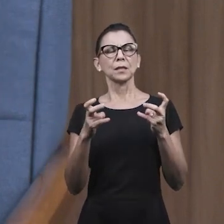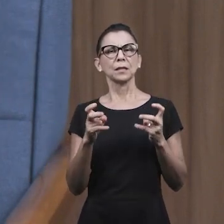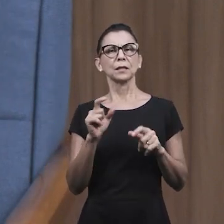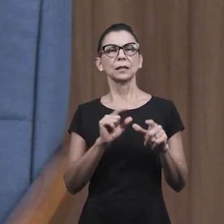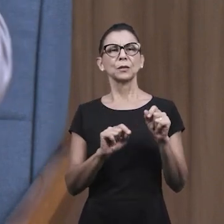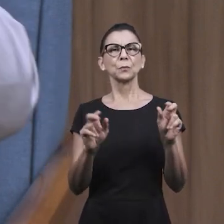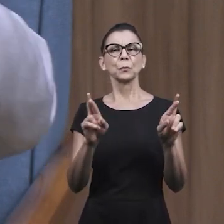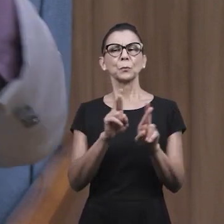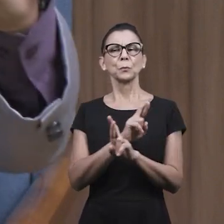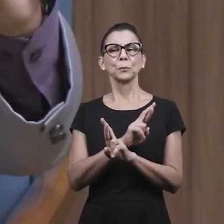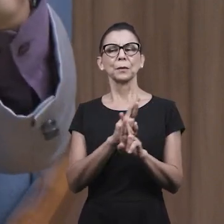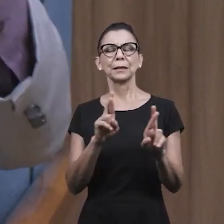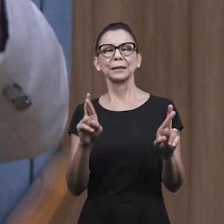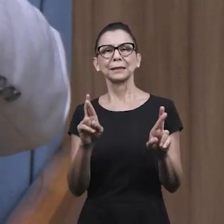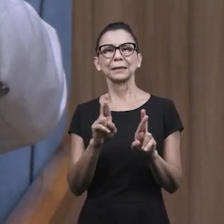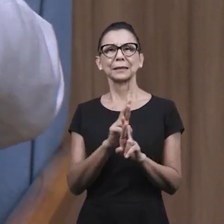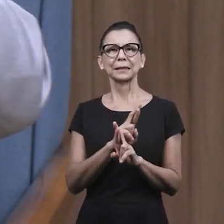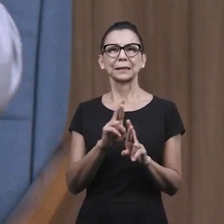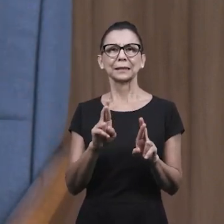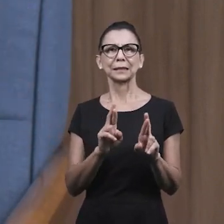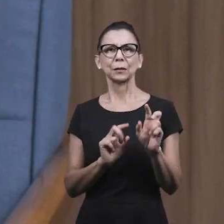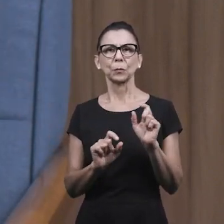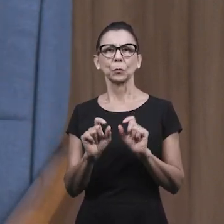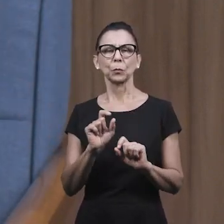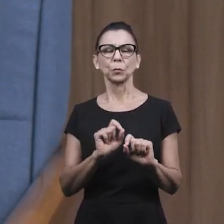chose, c'est qu'il y a un lien.